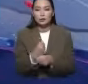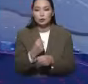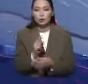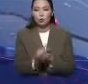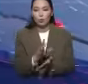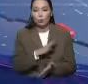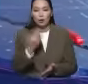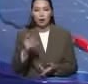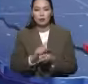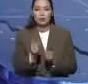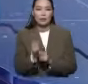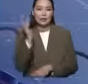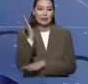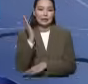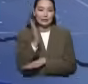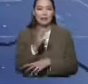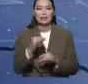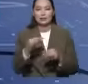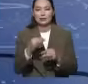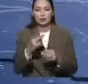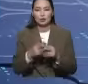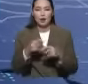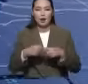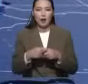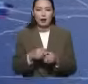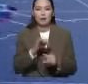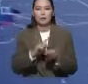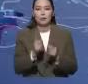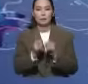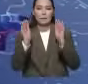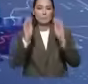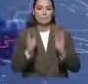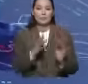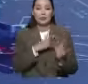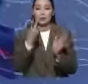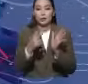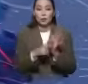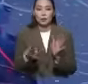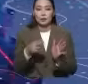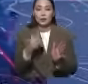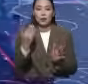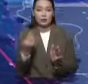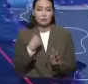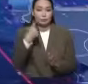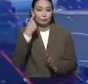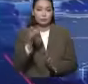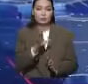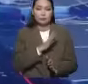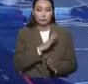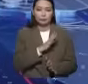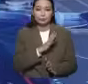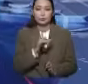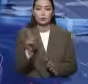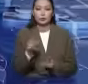Олар сымдалды, таяқ алды, соған сым байлап мишура іліп қойды. 28 желтоқсанда біз деген оларға жібердік. Қатты